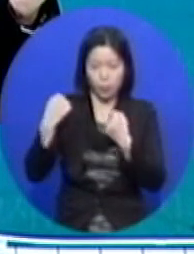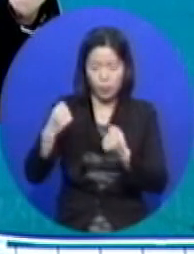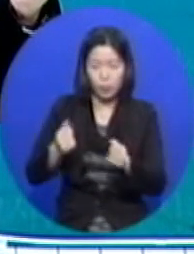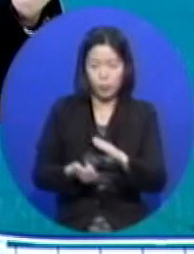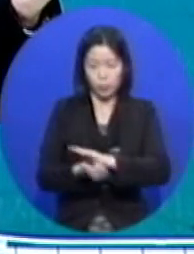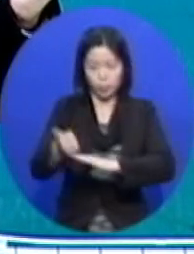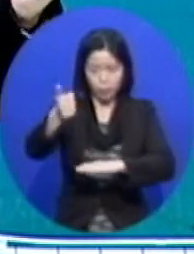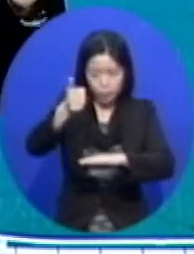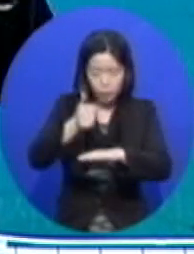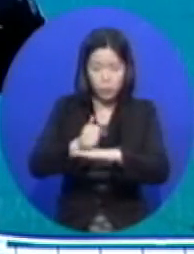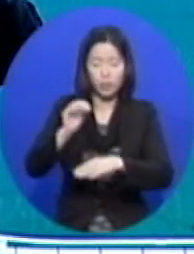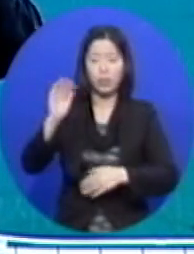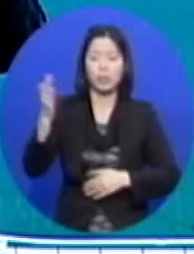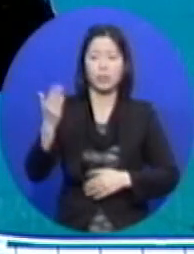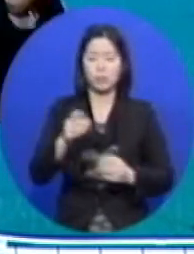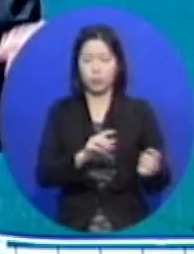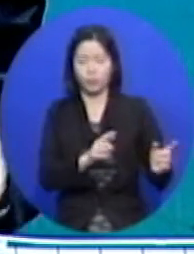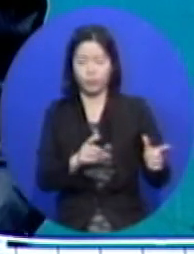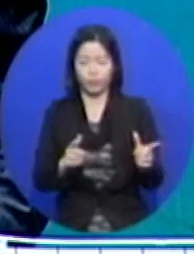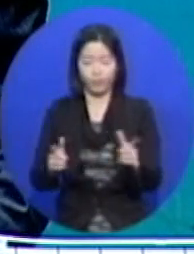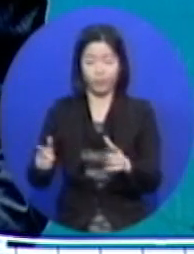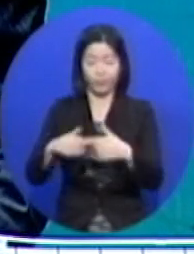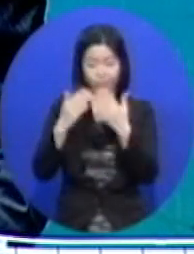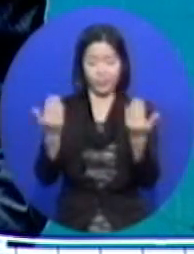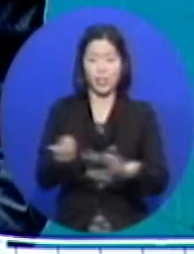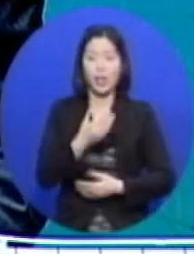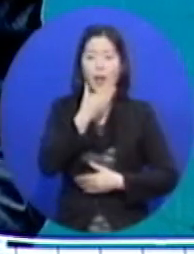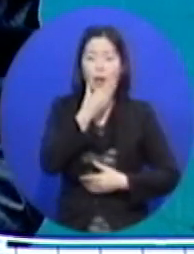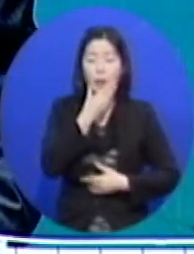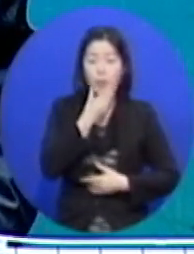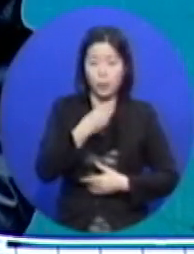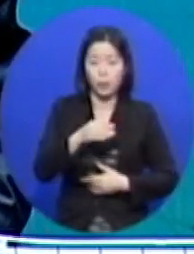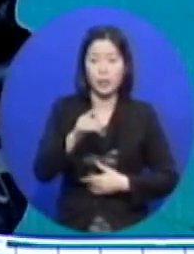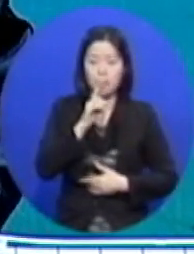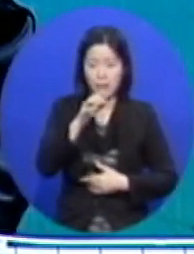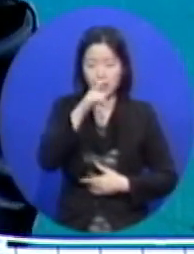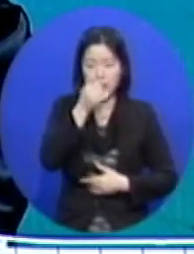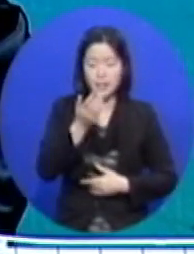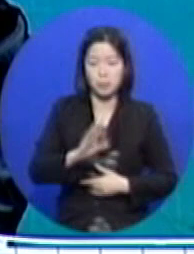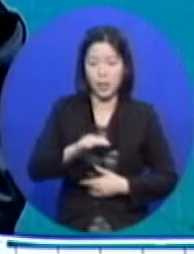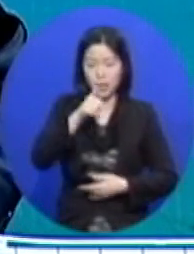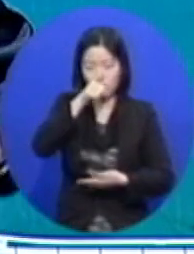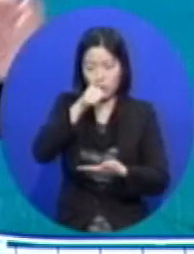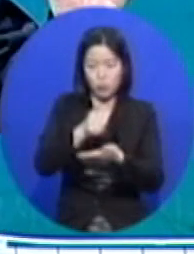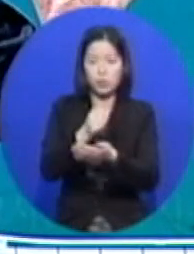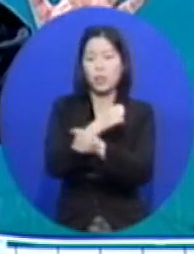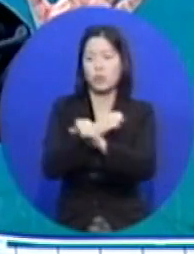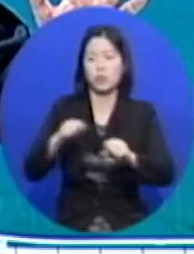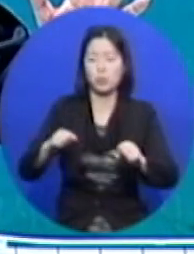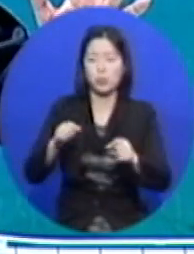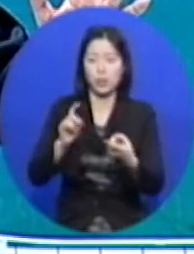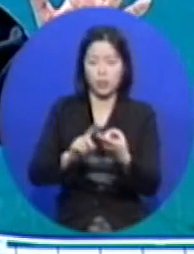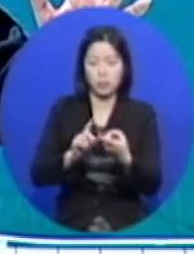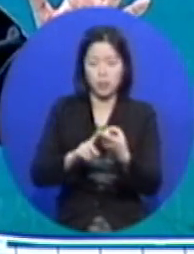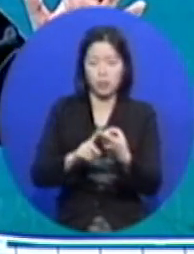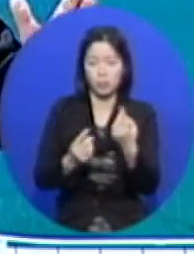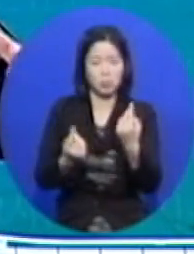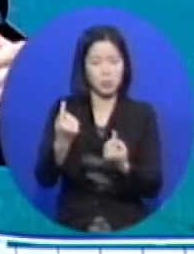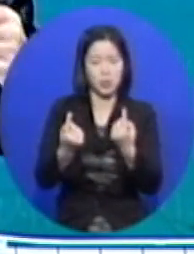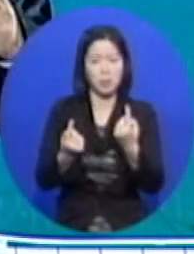해야 되겠고 이런 일들이 다 복이라고 하지만 속주의 축복의 비하면 아무것도 아니에요